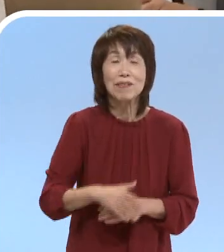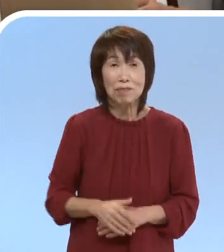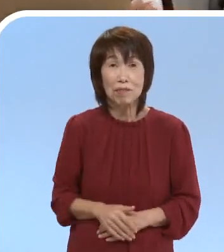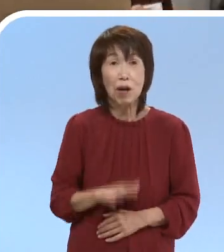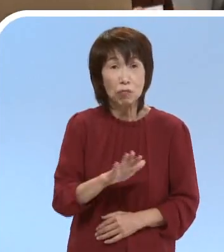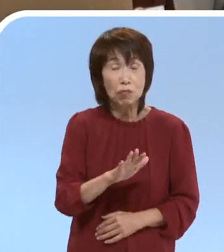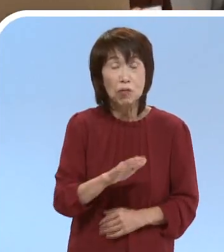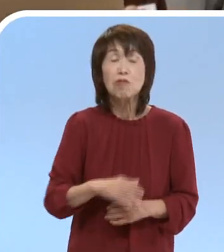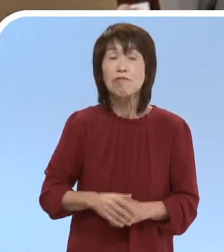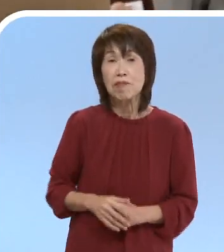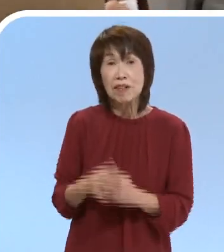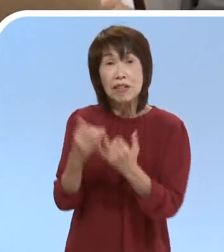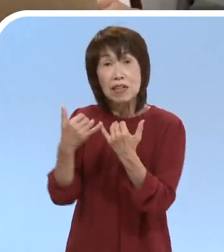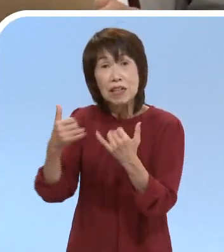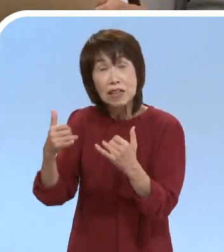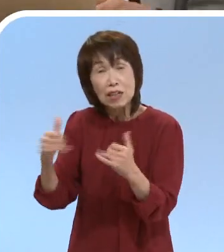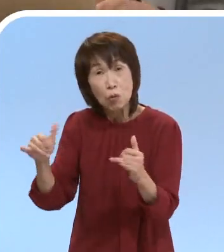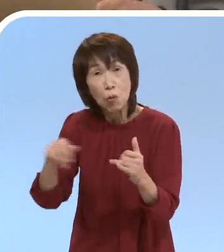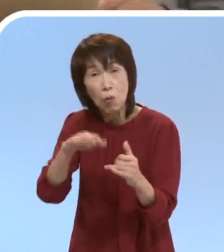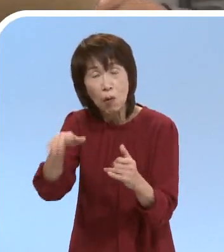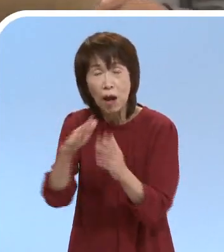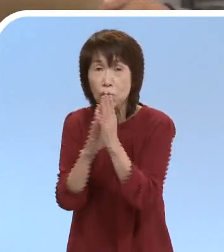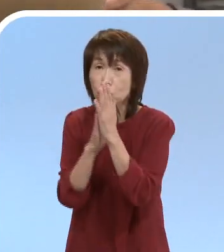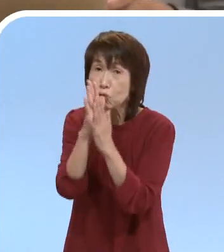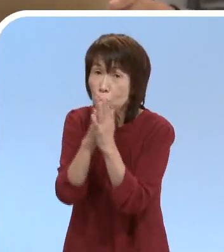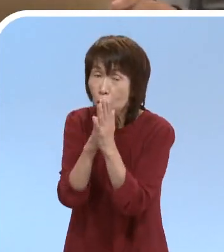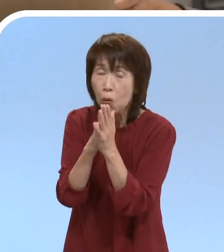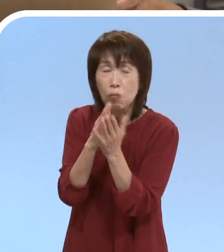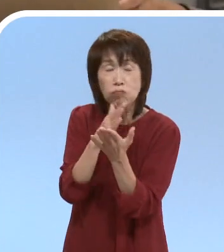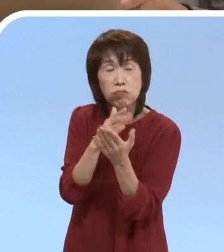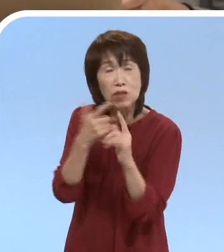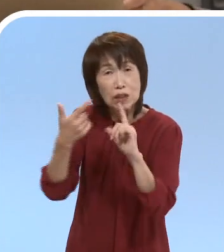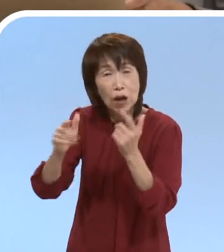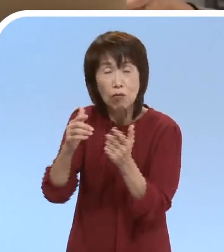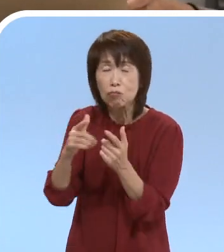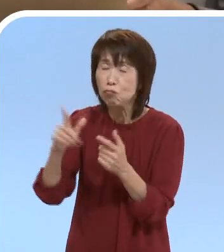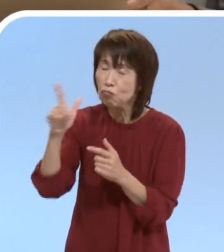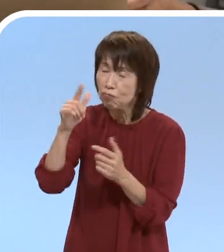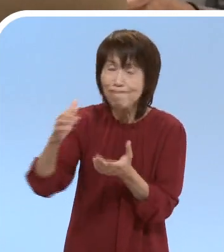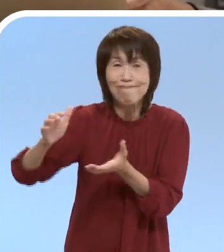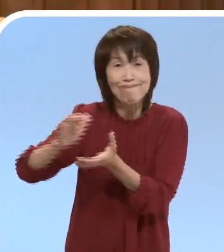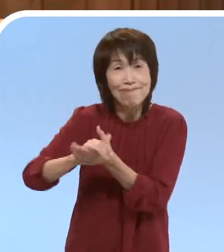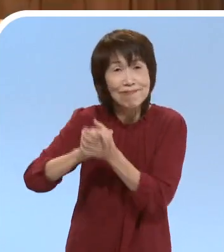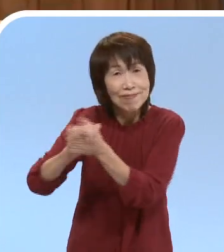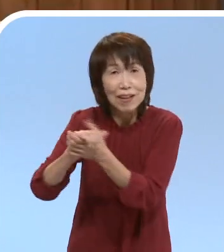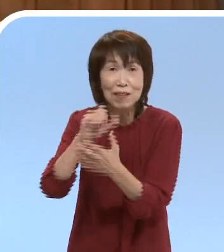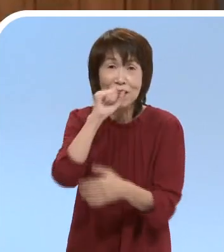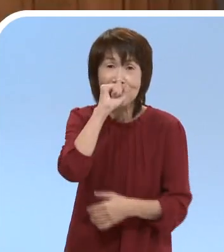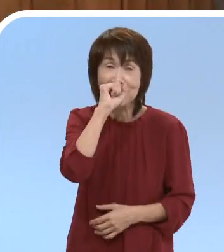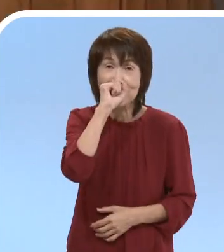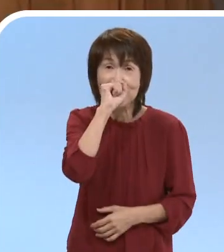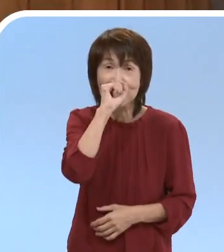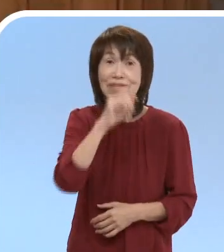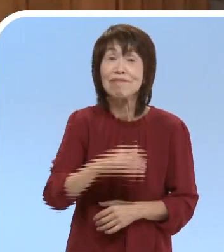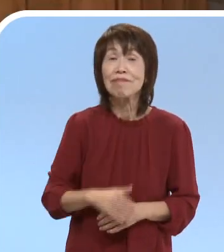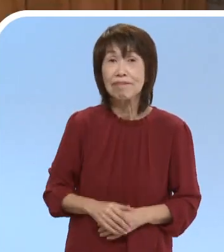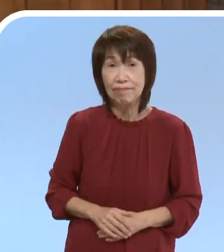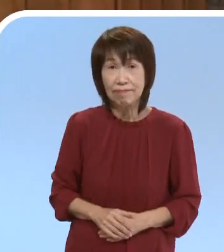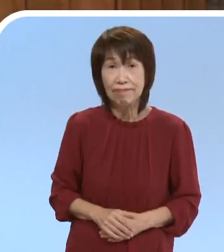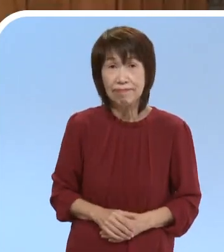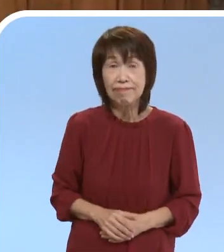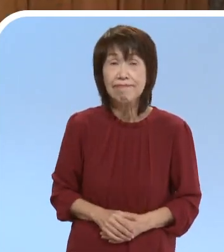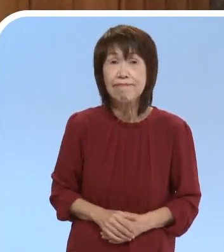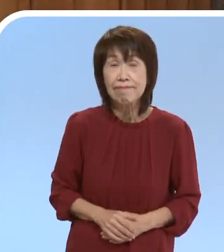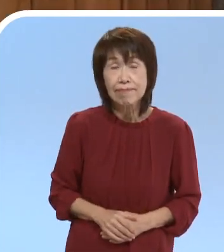まあ、宗教やという肩書きや仕立てもみんなこう仲良くなって友達になれば、 外国人